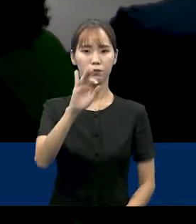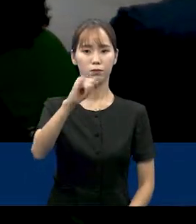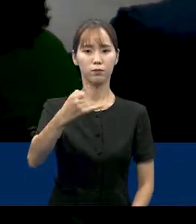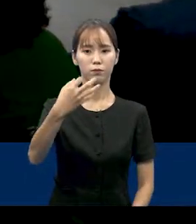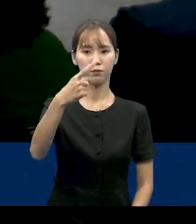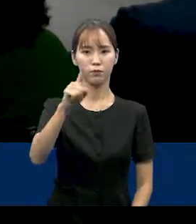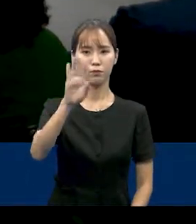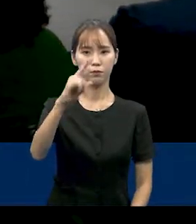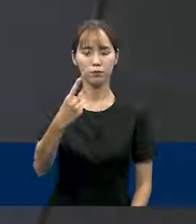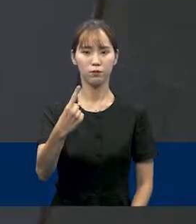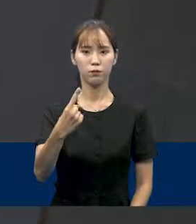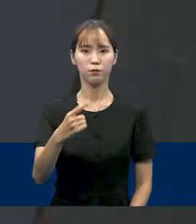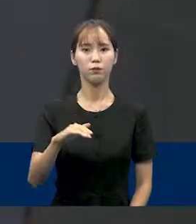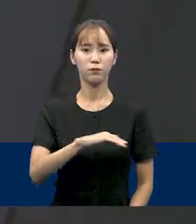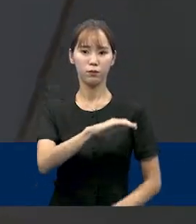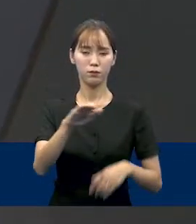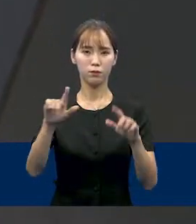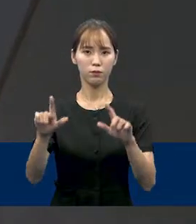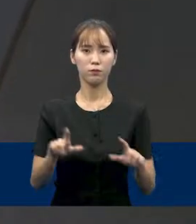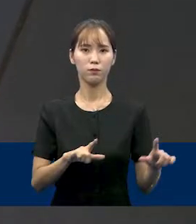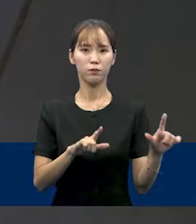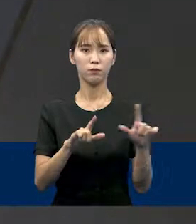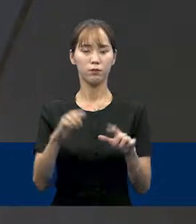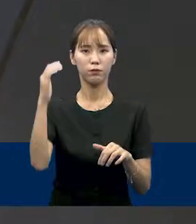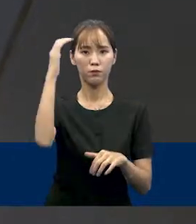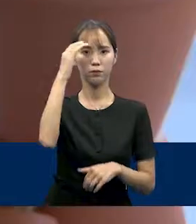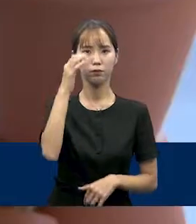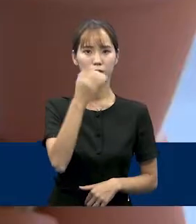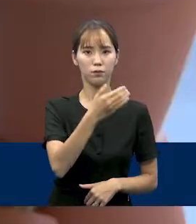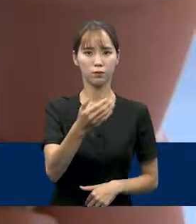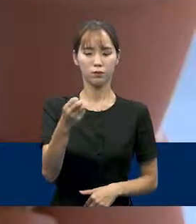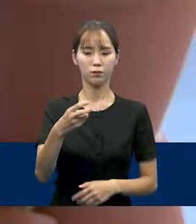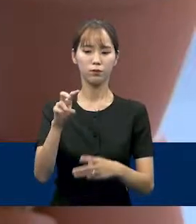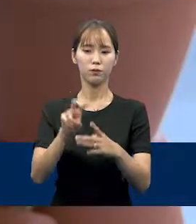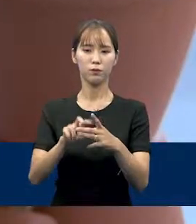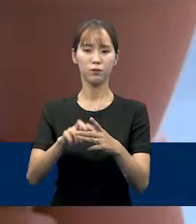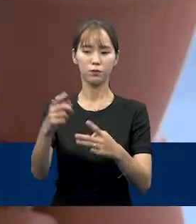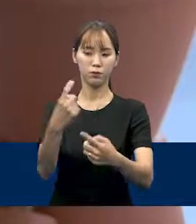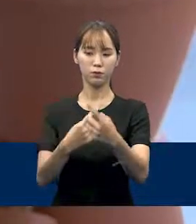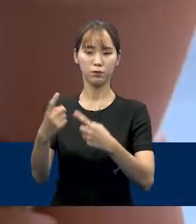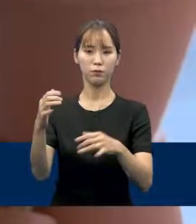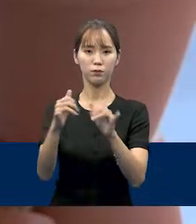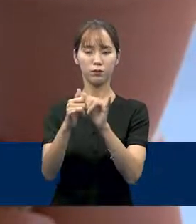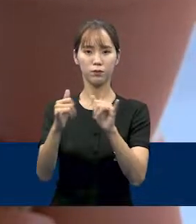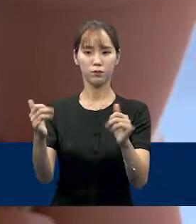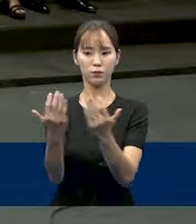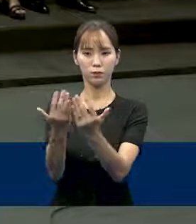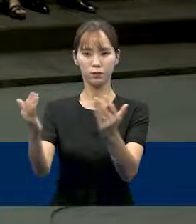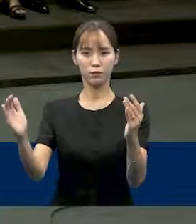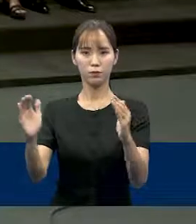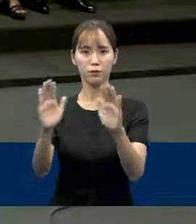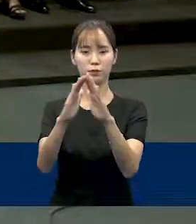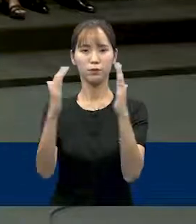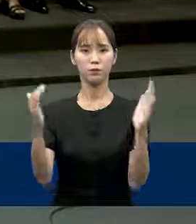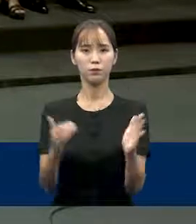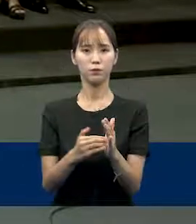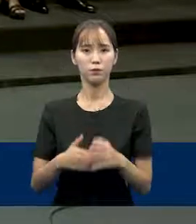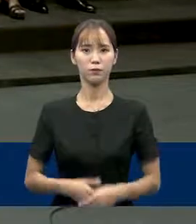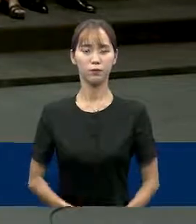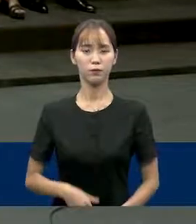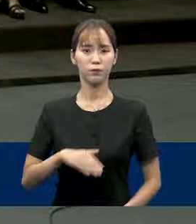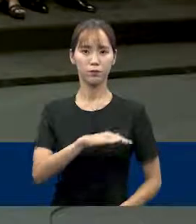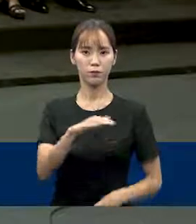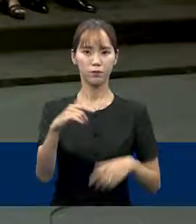공연이 열렸으며 센터 이용자 분 들의 작품 전시회도 마련됐습니다 고는 우리는 날마다